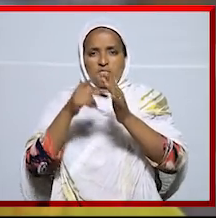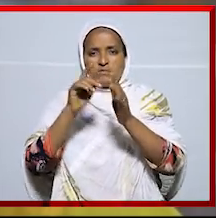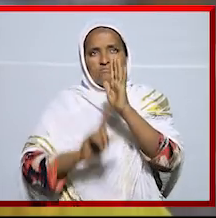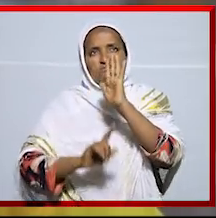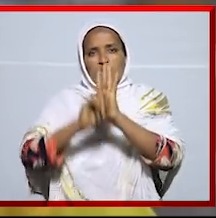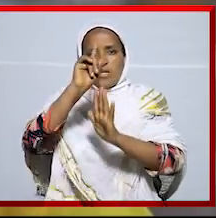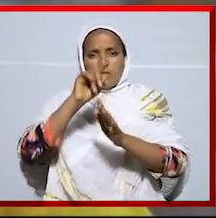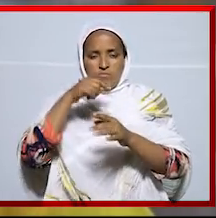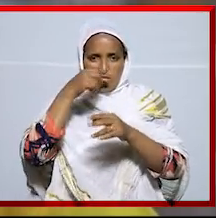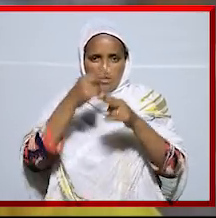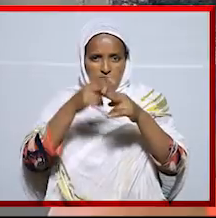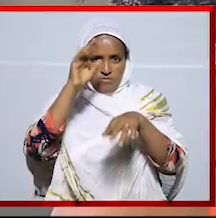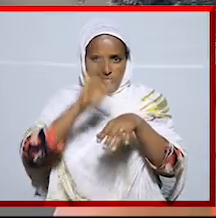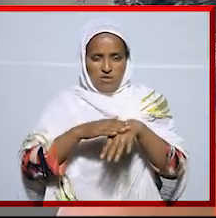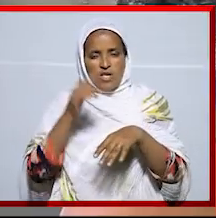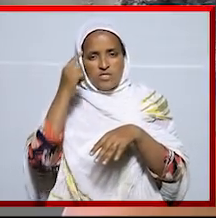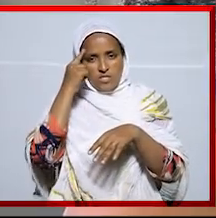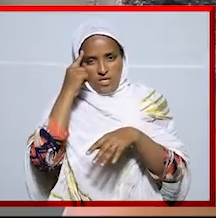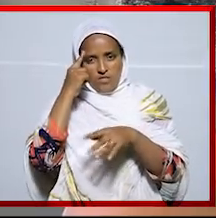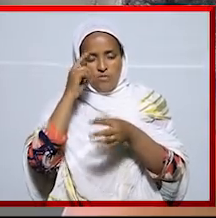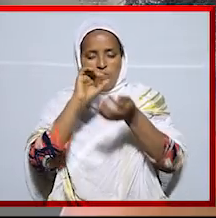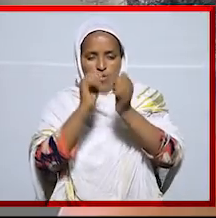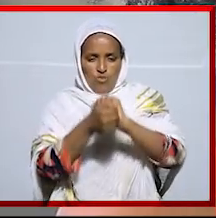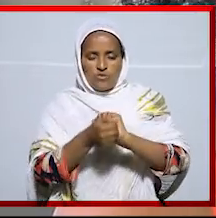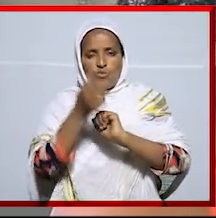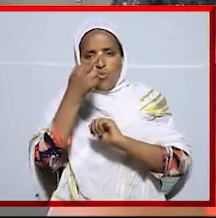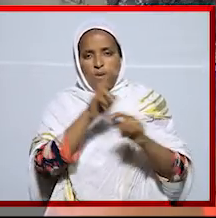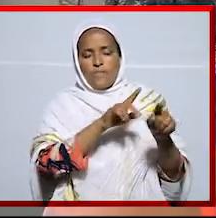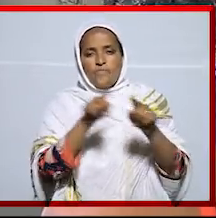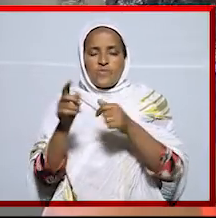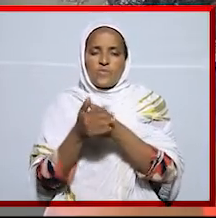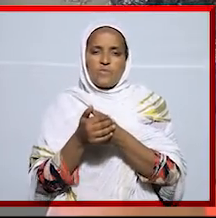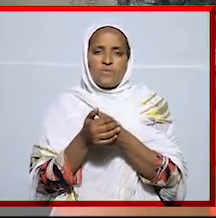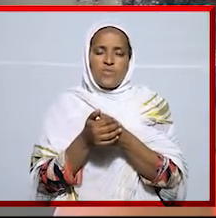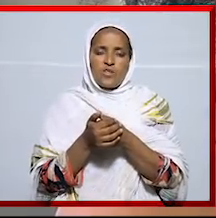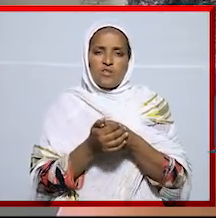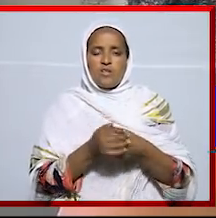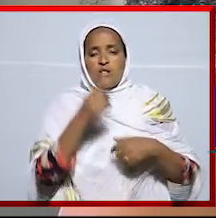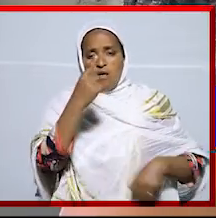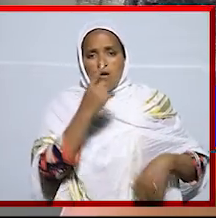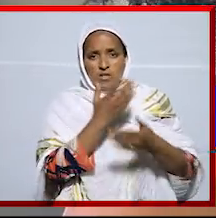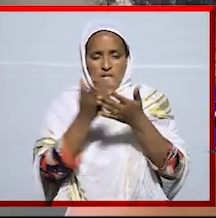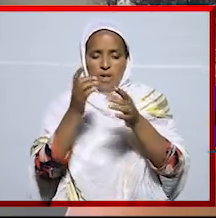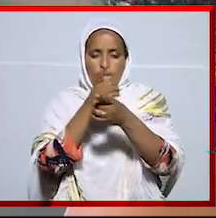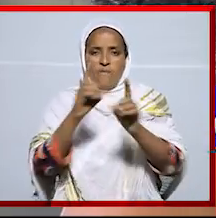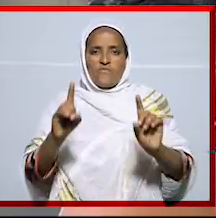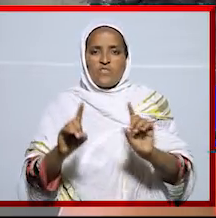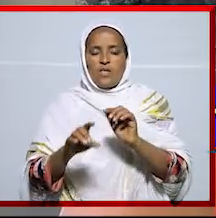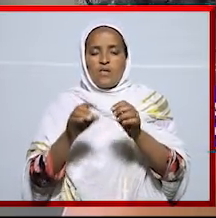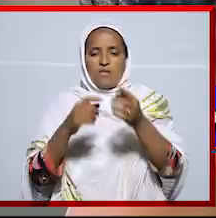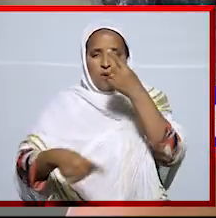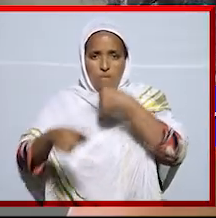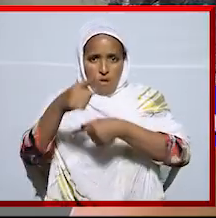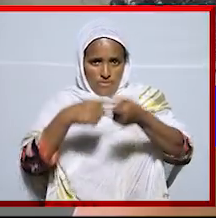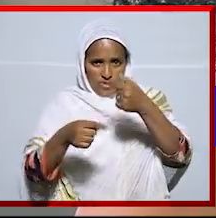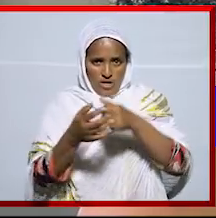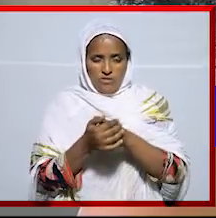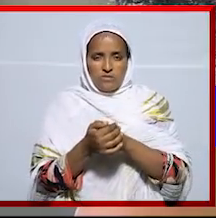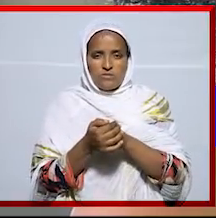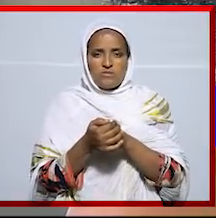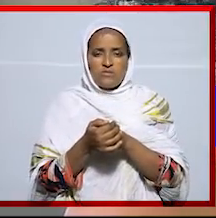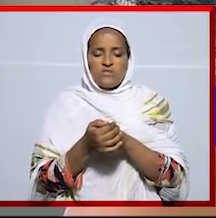ማለት ስልጣኔ ማለት ብዬ ገልጸዋል። የአስተሳሰብ ለውጥ ወይም ደግሞ ለአንድ ነገር መፍትሄ